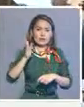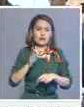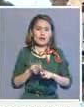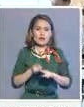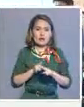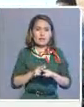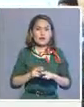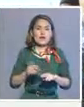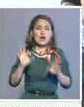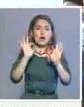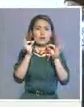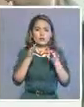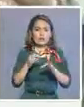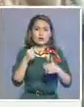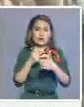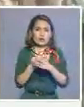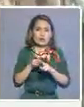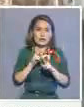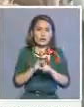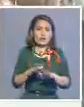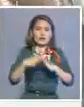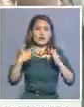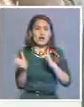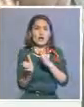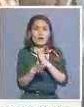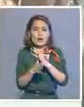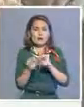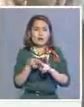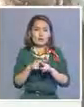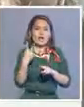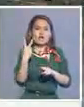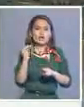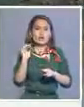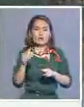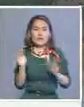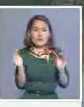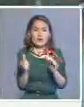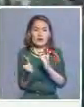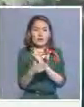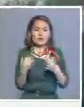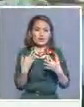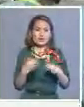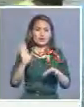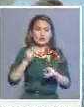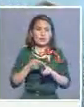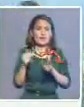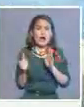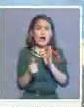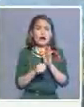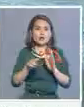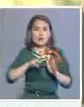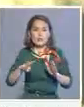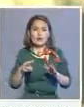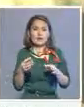қазан айына дейін Ақтөбедегі өзен көлдерге дөң маңдай ағамұр тұқыбалықтарының 200 мың шабағы жіберілмек. 6 миллион уылдырық